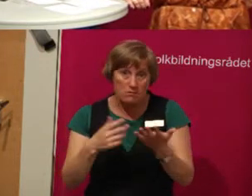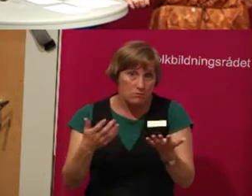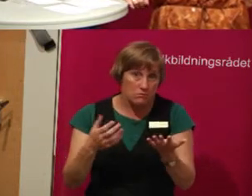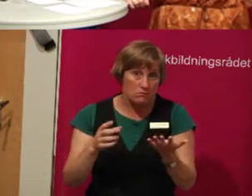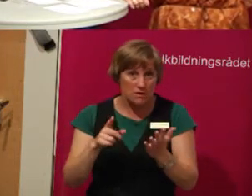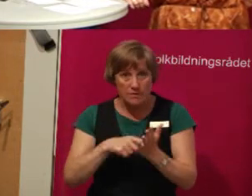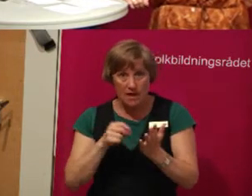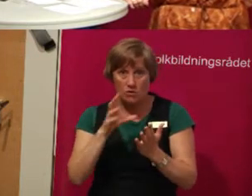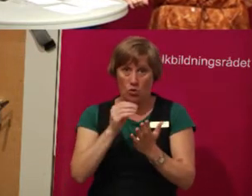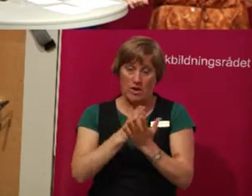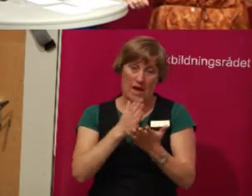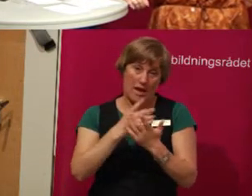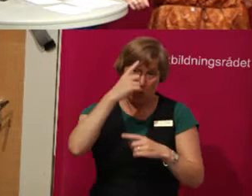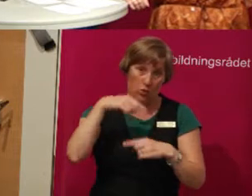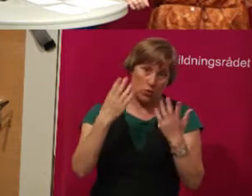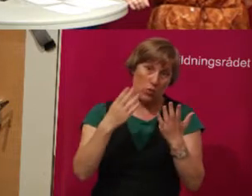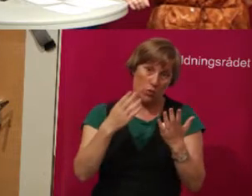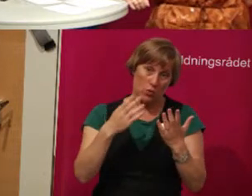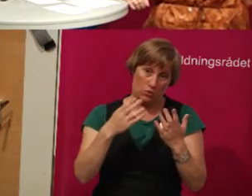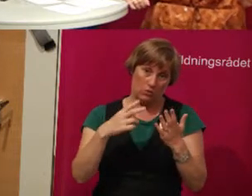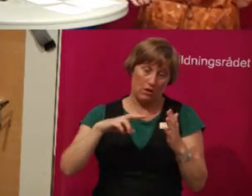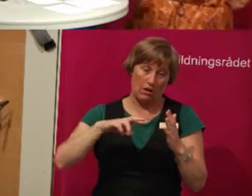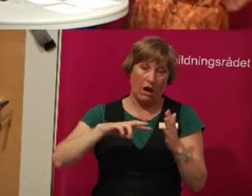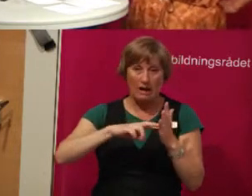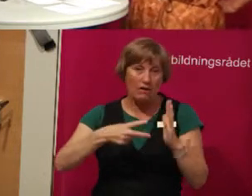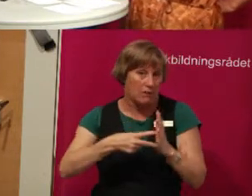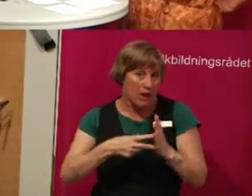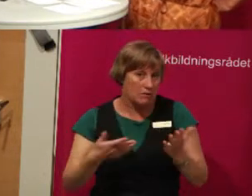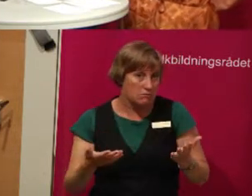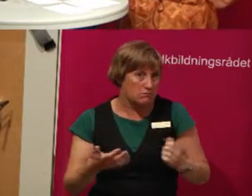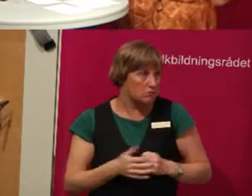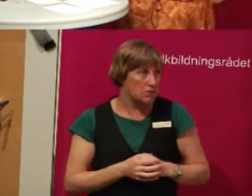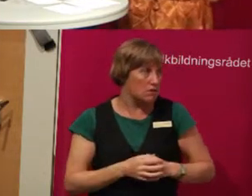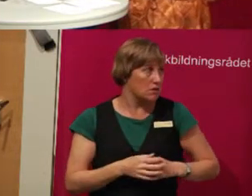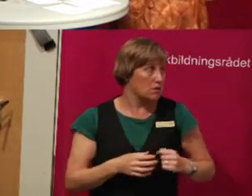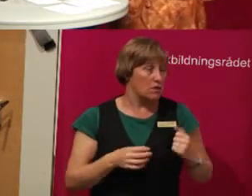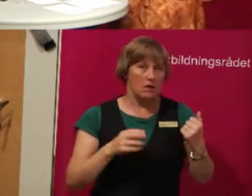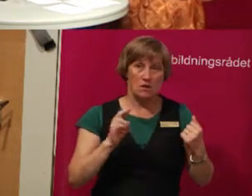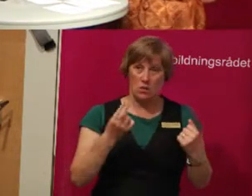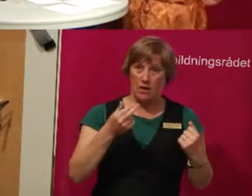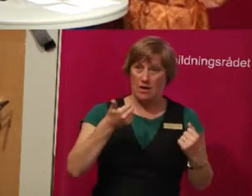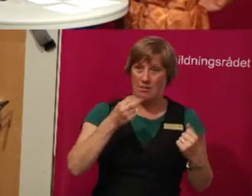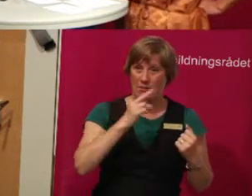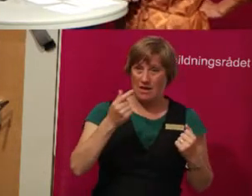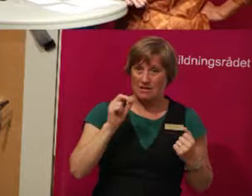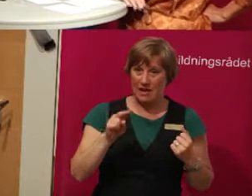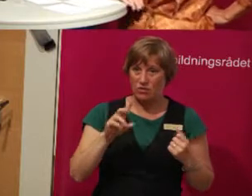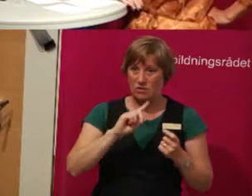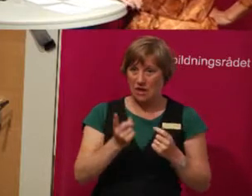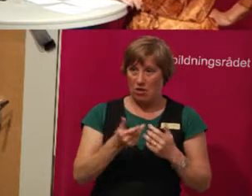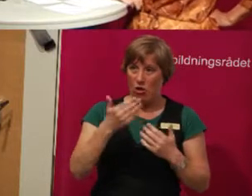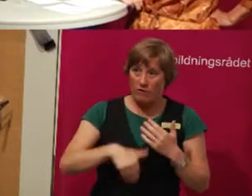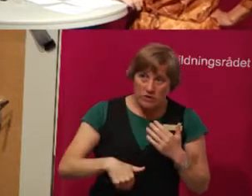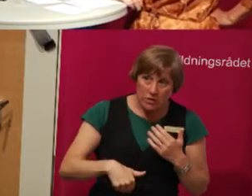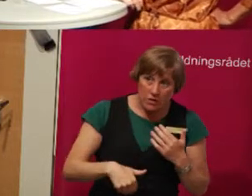gäller kulturarrangemangen. Så. Nu är det Britten och sen får vi avsluta. Jag tror att vi är ganska så bra i tid